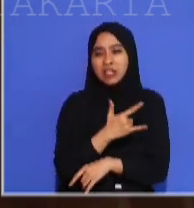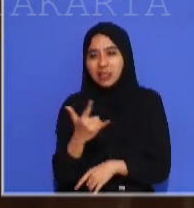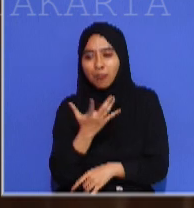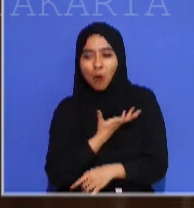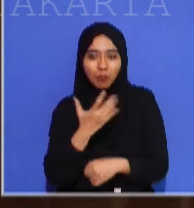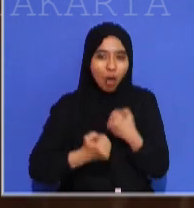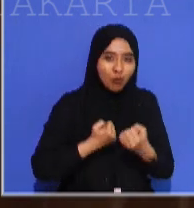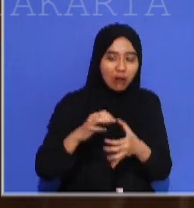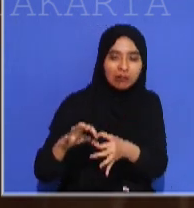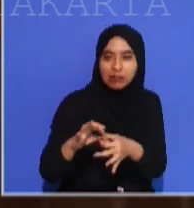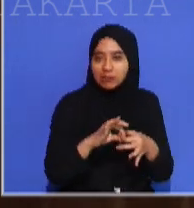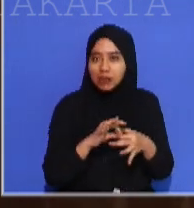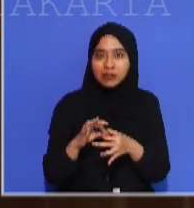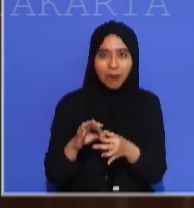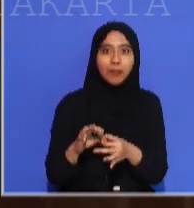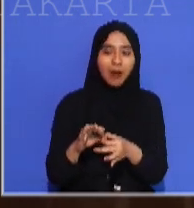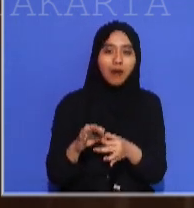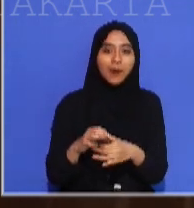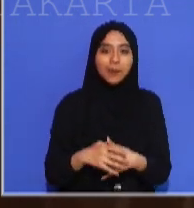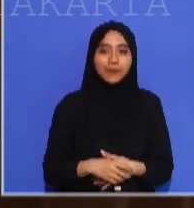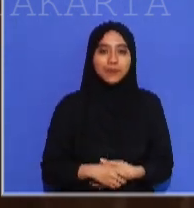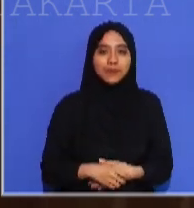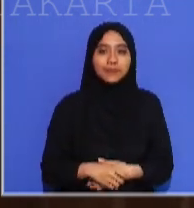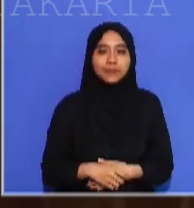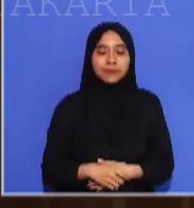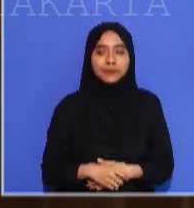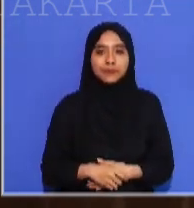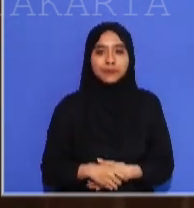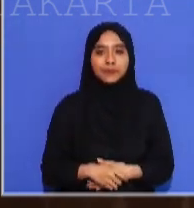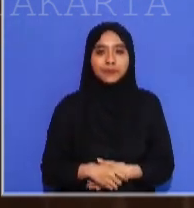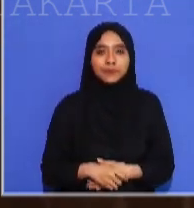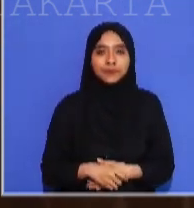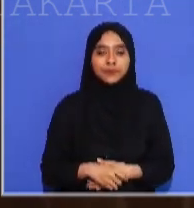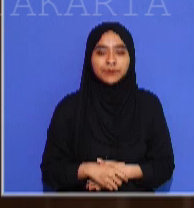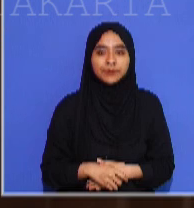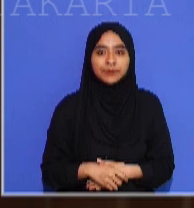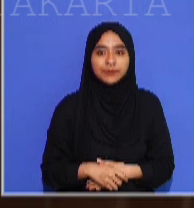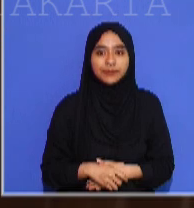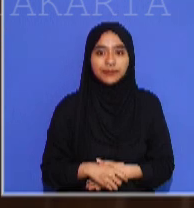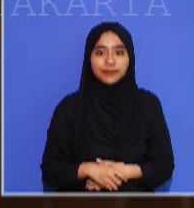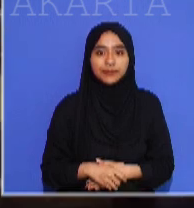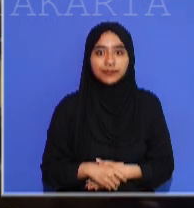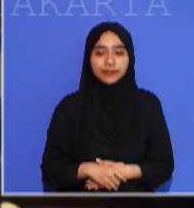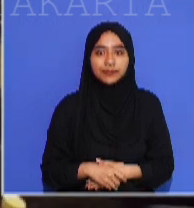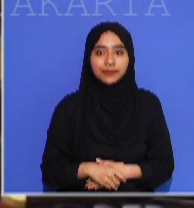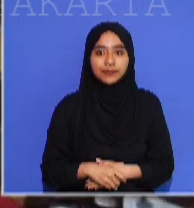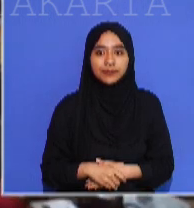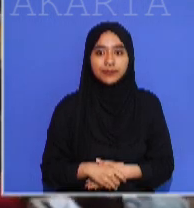dengan para anggota DPRD Daerah Istimewa